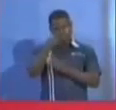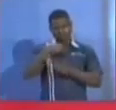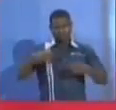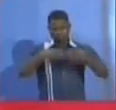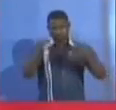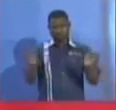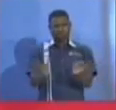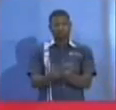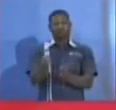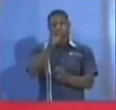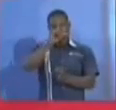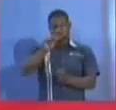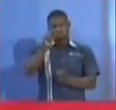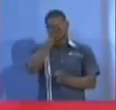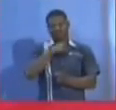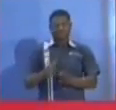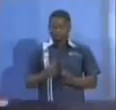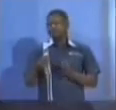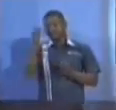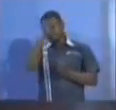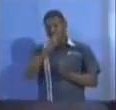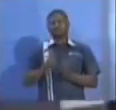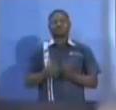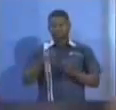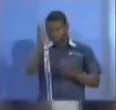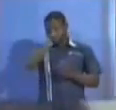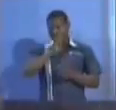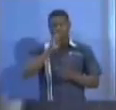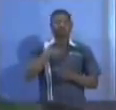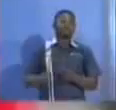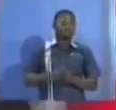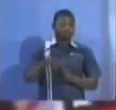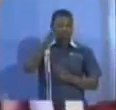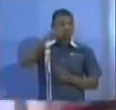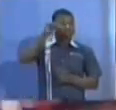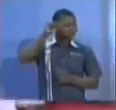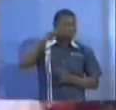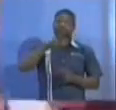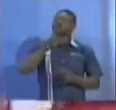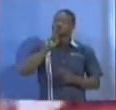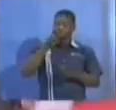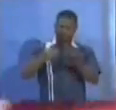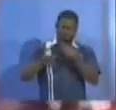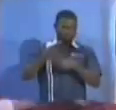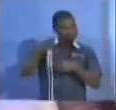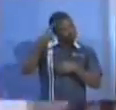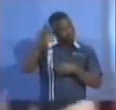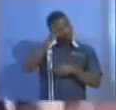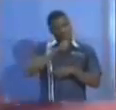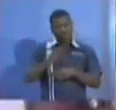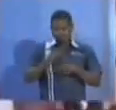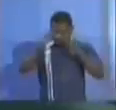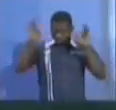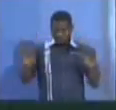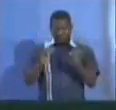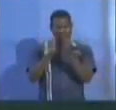et ministérielles d'Afrique, d'Europe, d'Asie sont venus célébrer la démocratie avec Muhammadu Buhari, nouvellement réélu à la tête de